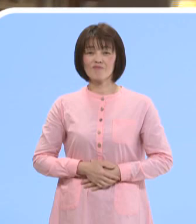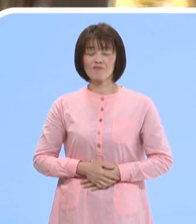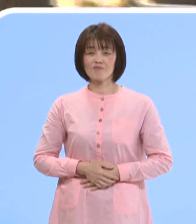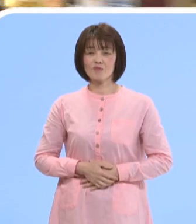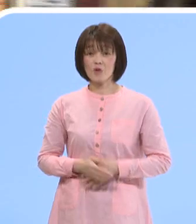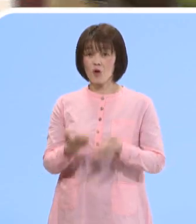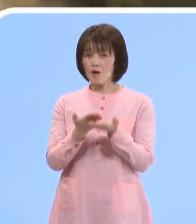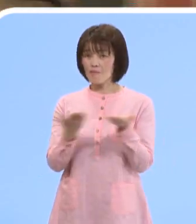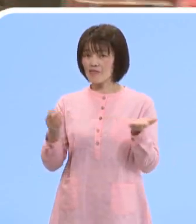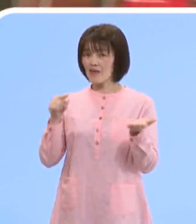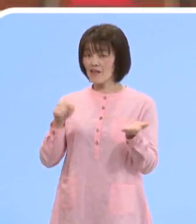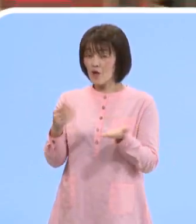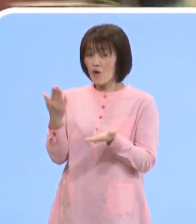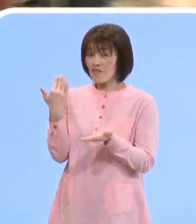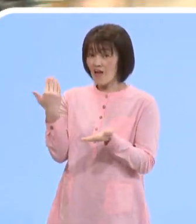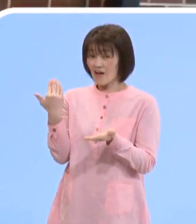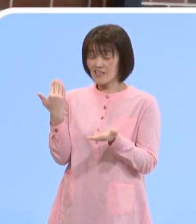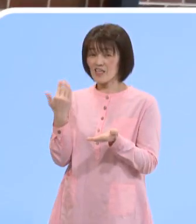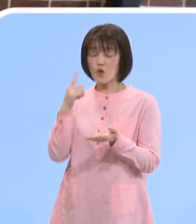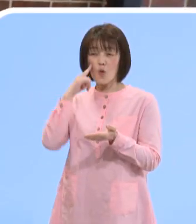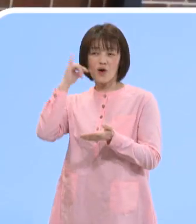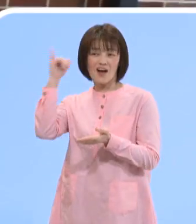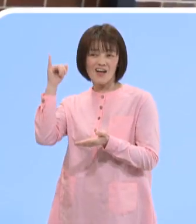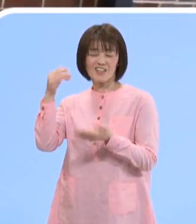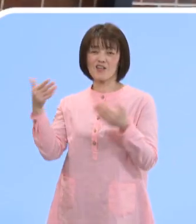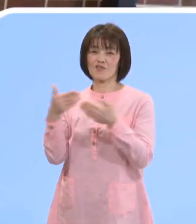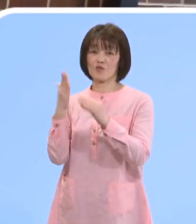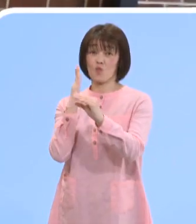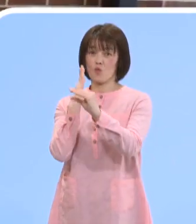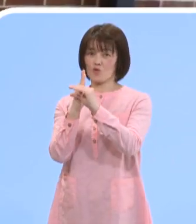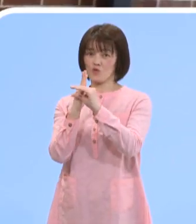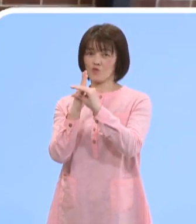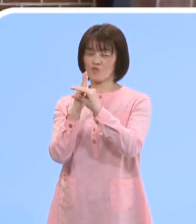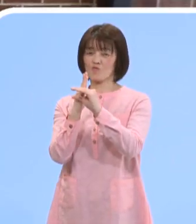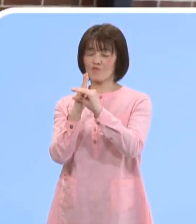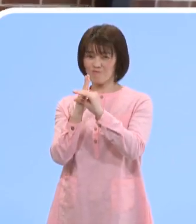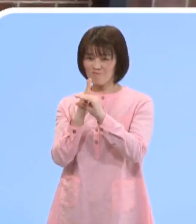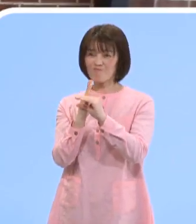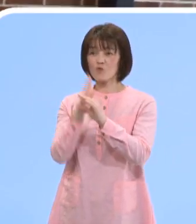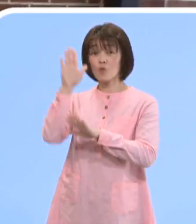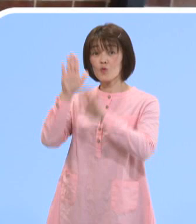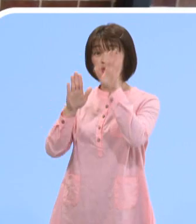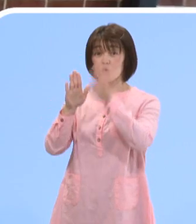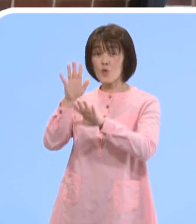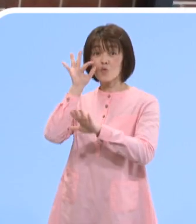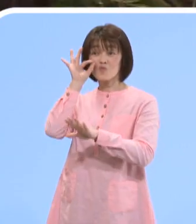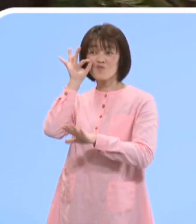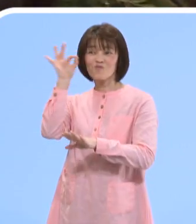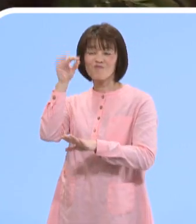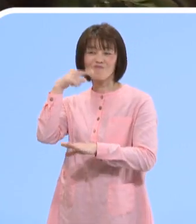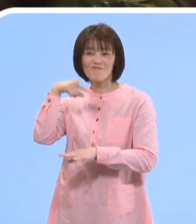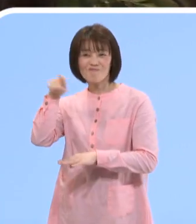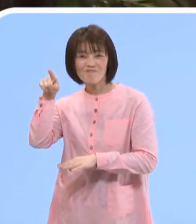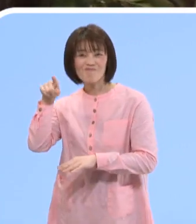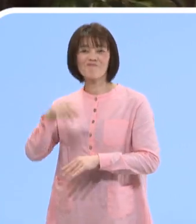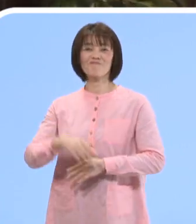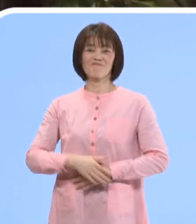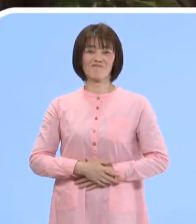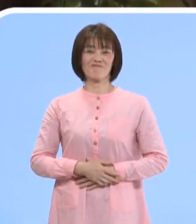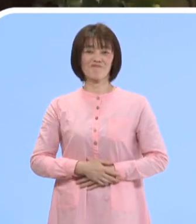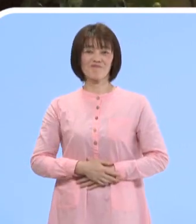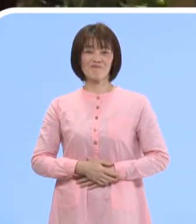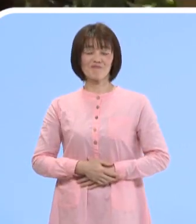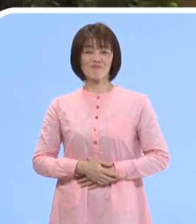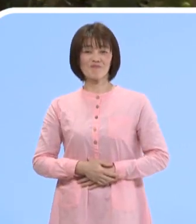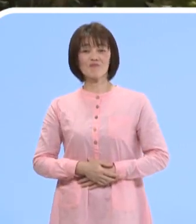さて、店舗フロアでは金平ママがお仕事中です。アルミ缶がちょっとその様子を拝見しに行きました。